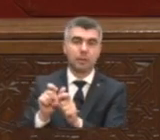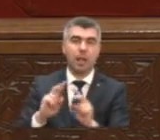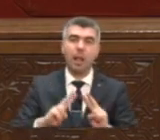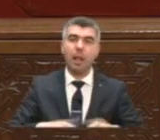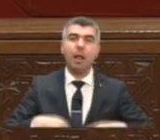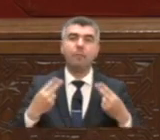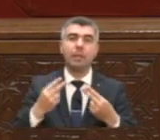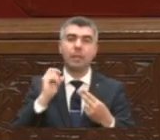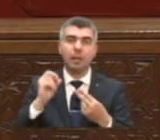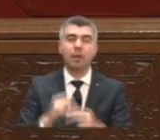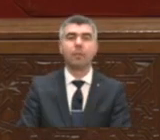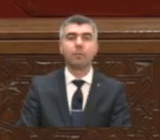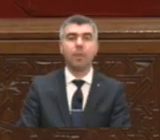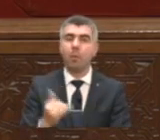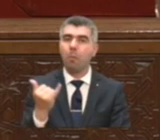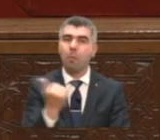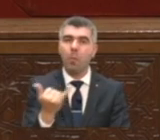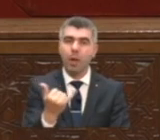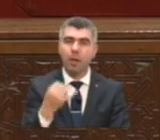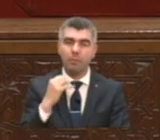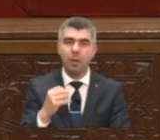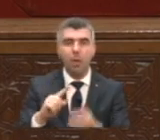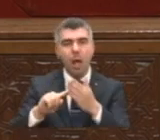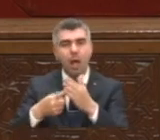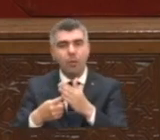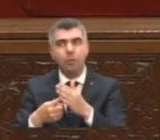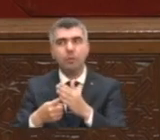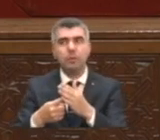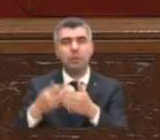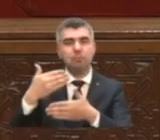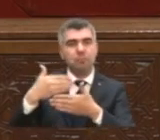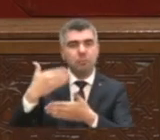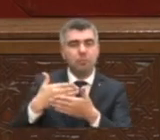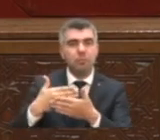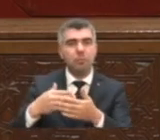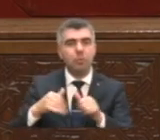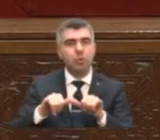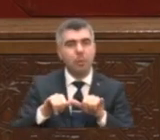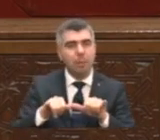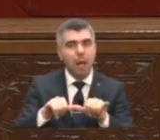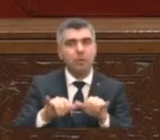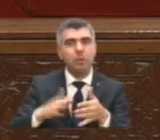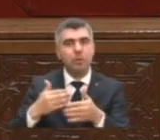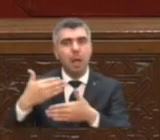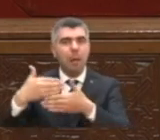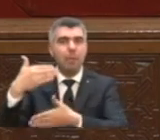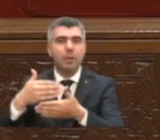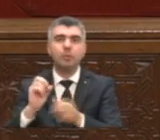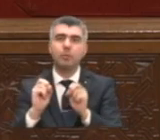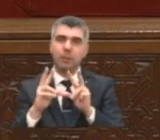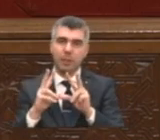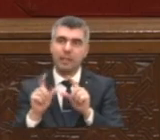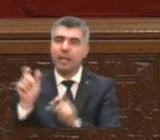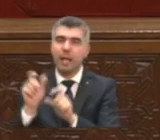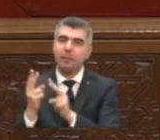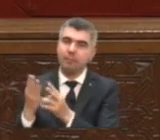اليومية المواطن، خاص واحد القطب الاقتصادي اللي يجعل الناس يجيو يعيشوا في هاد المناطق. كان كذلك المشكل ديال